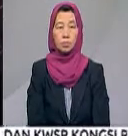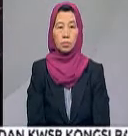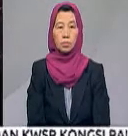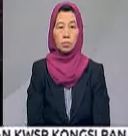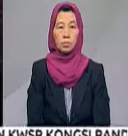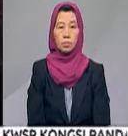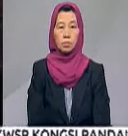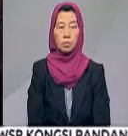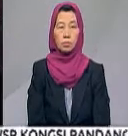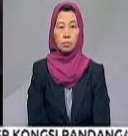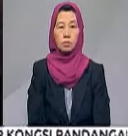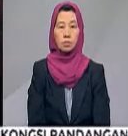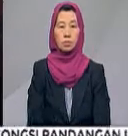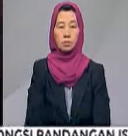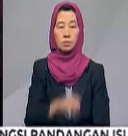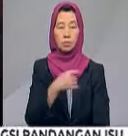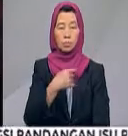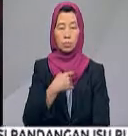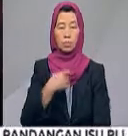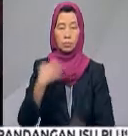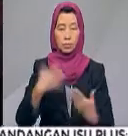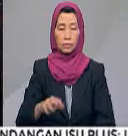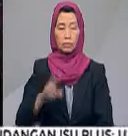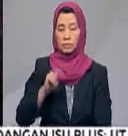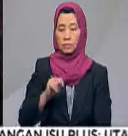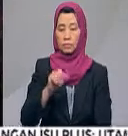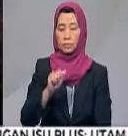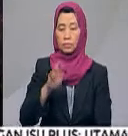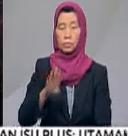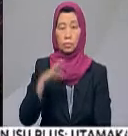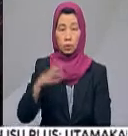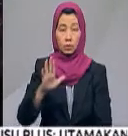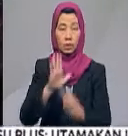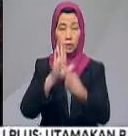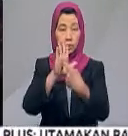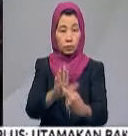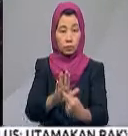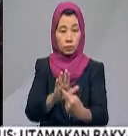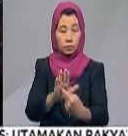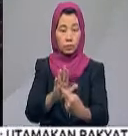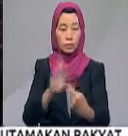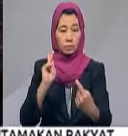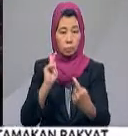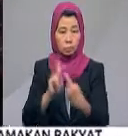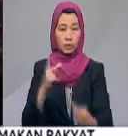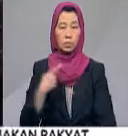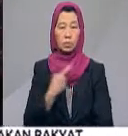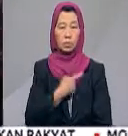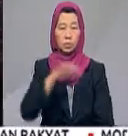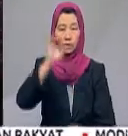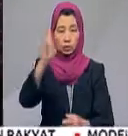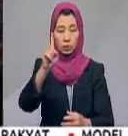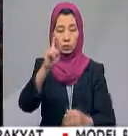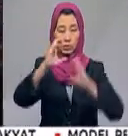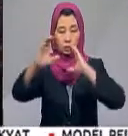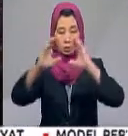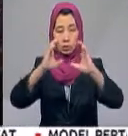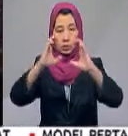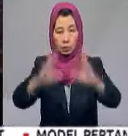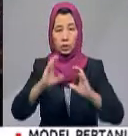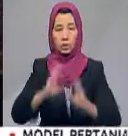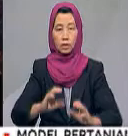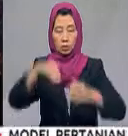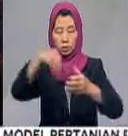Juga telah menunjukkan pada kita satu resepi yang utama dalam mentadbir sebuah